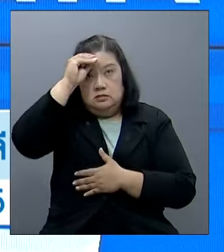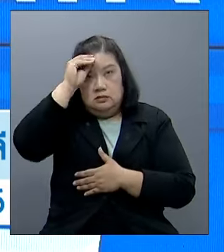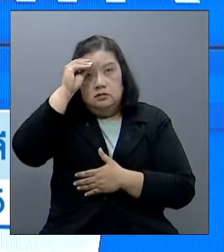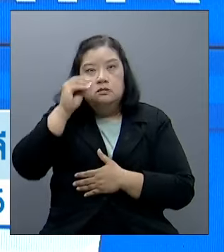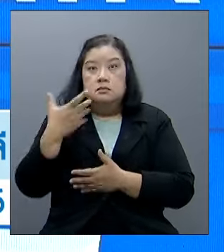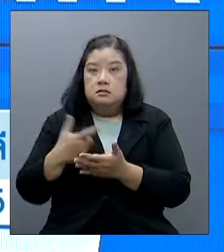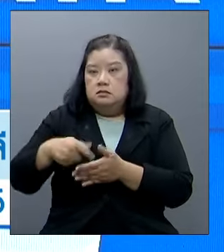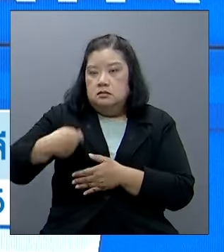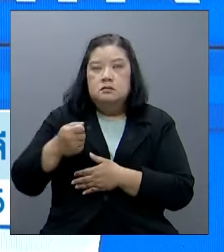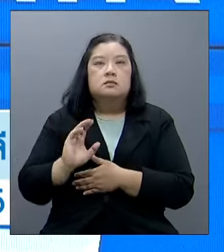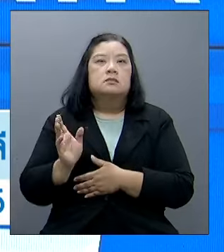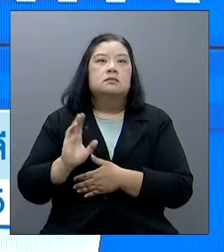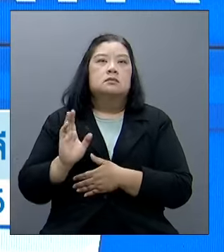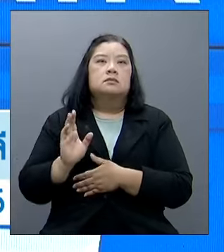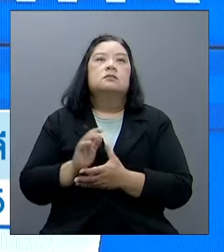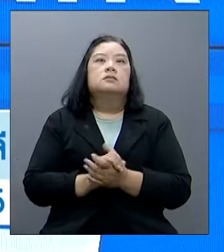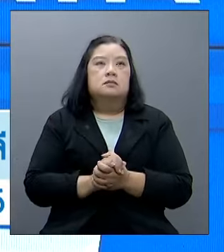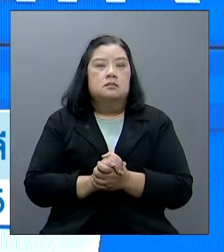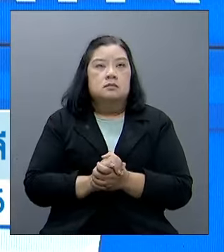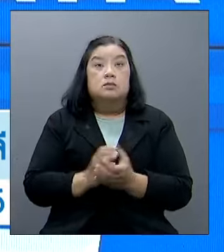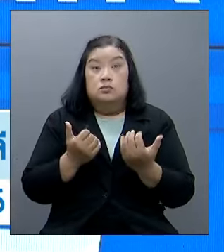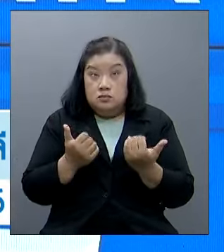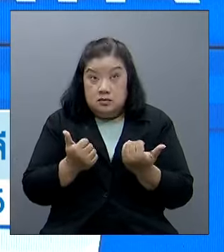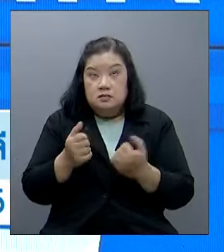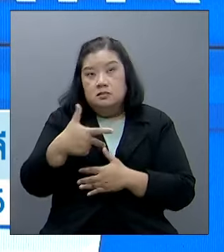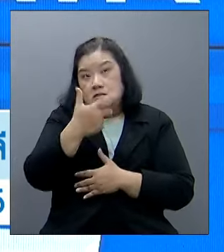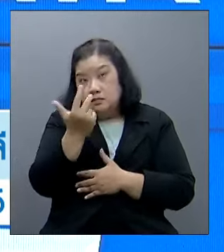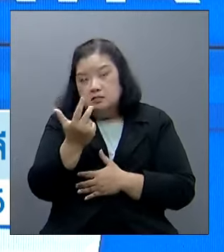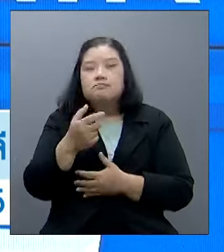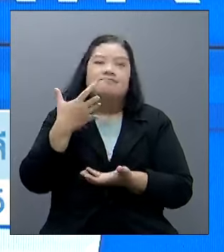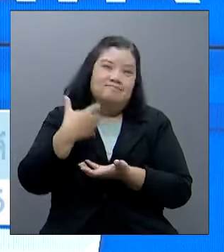ค่าใช้จ่ายค่ะคุณผู้ชมนี่คือคุยกันวันใหม่เช้านี้ที่นำมาฝากคุณผู้ชมกันนะคะ